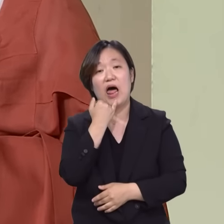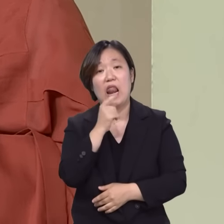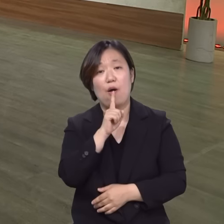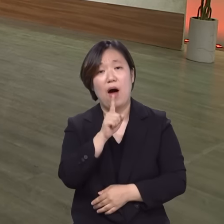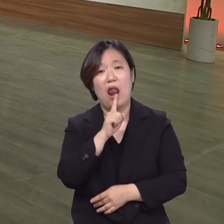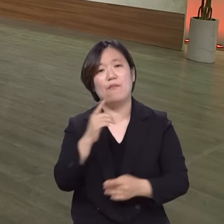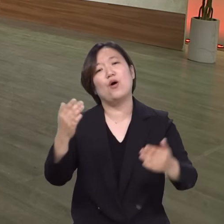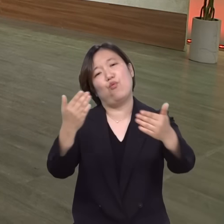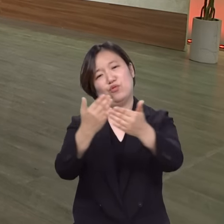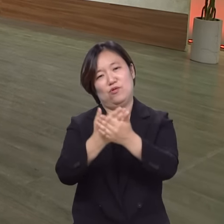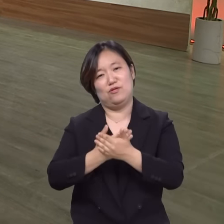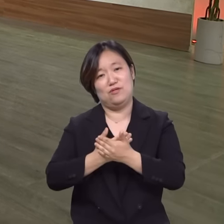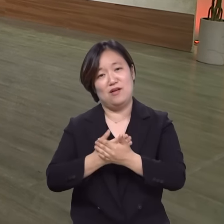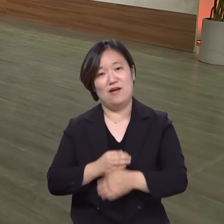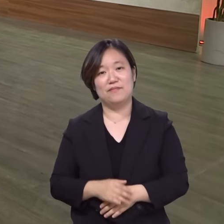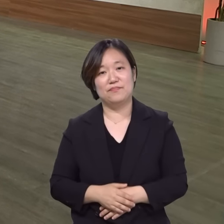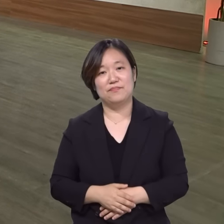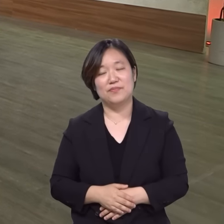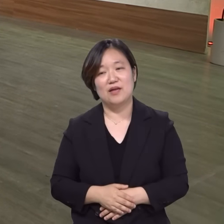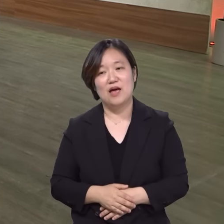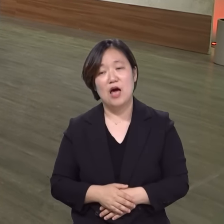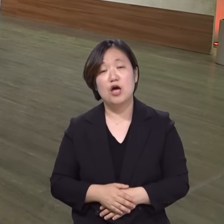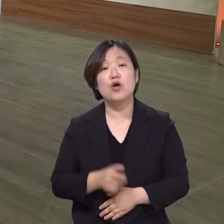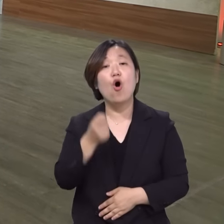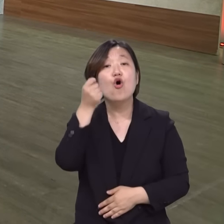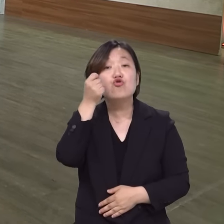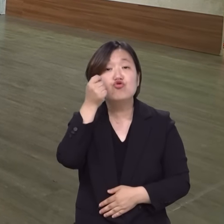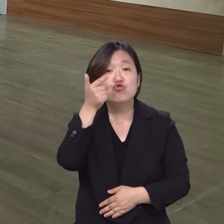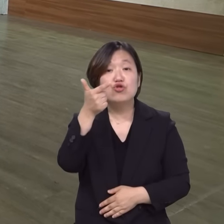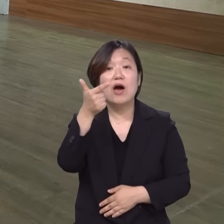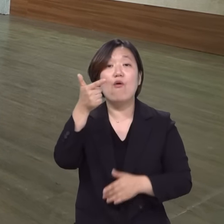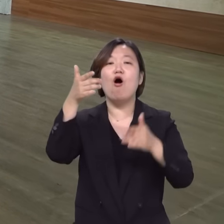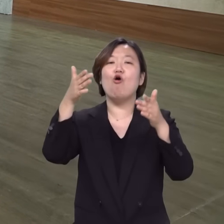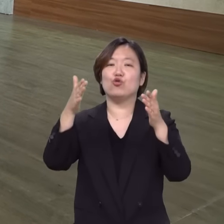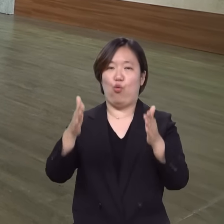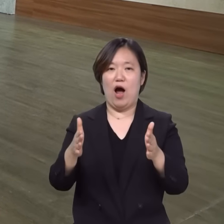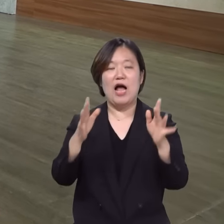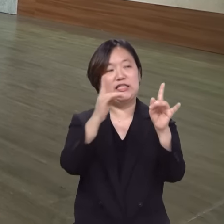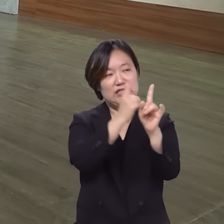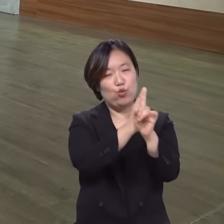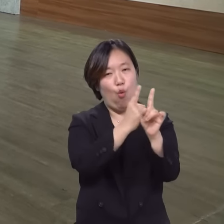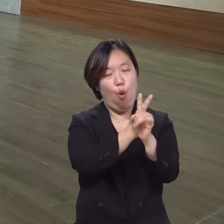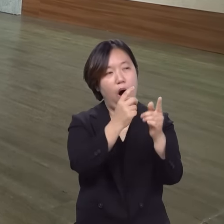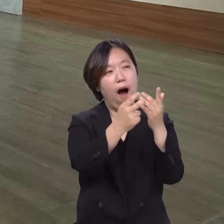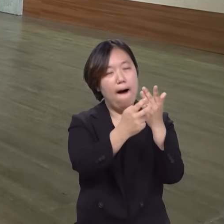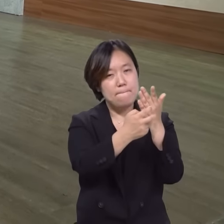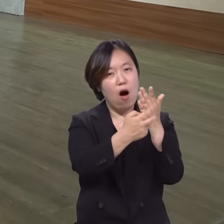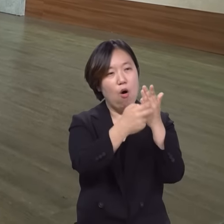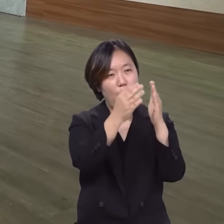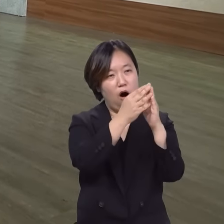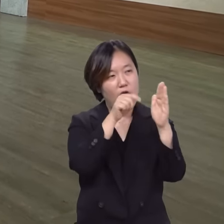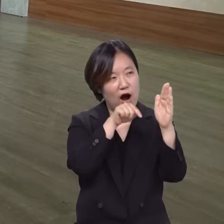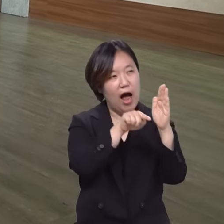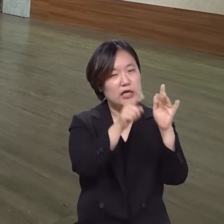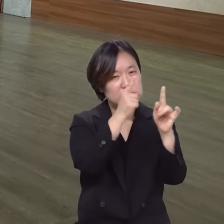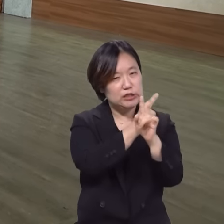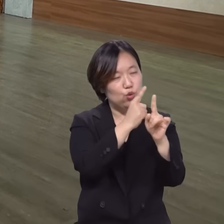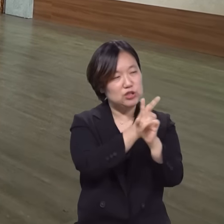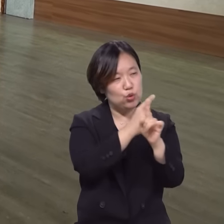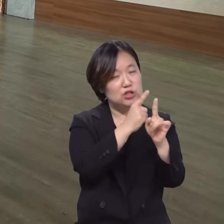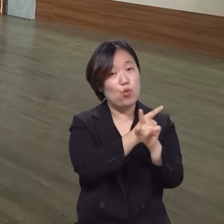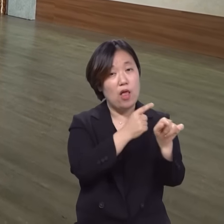봐요 그래서 6개월 동안 6개월 동안 치료를 받으면서 꾸준히 병원에 다니며 치료를